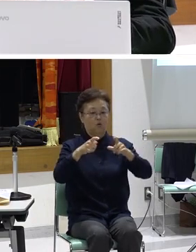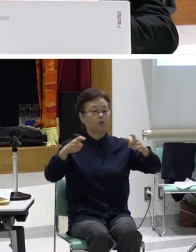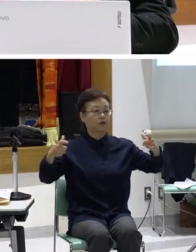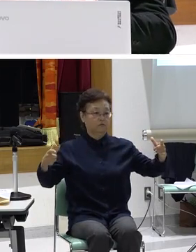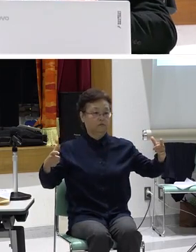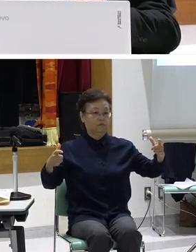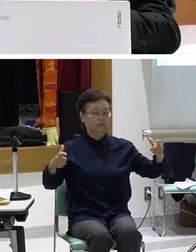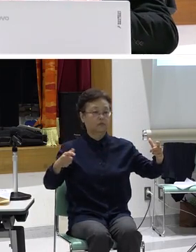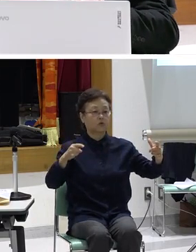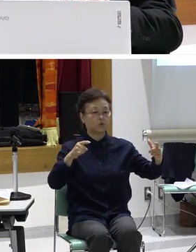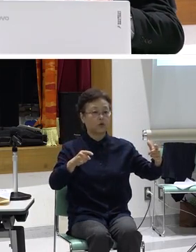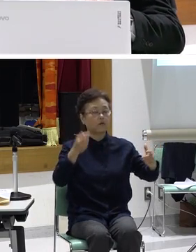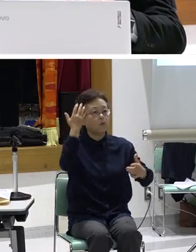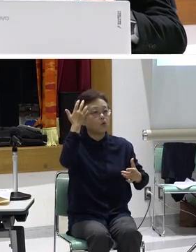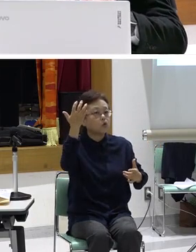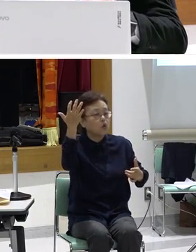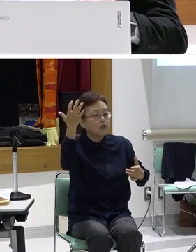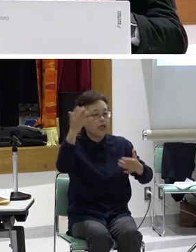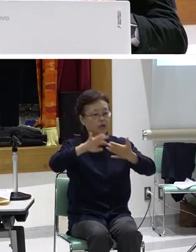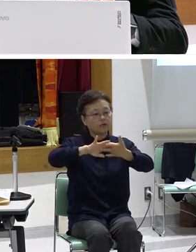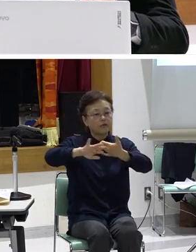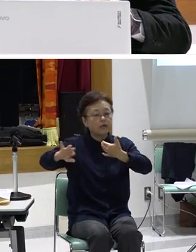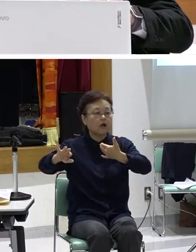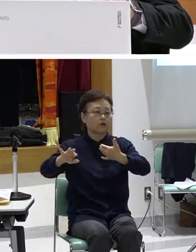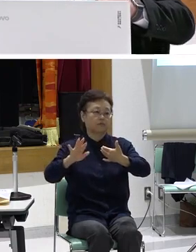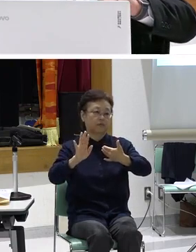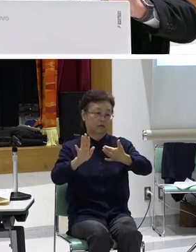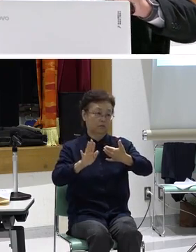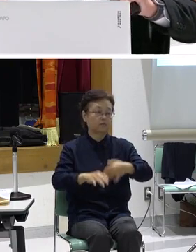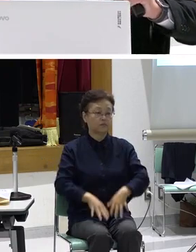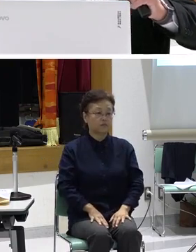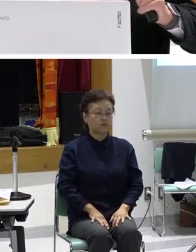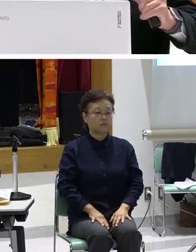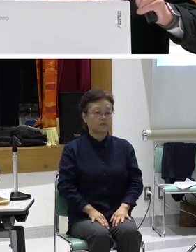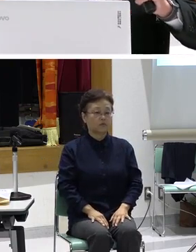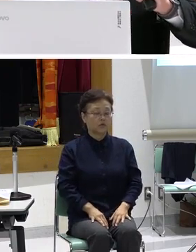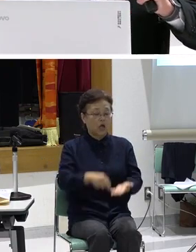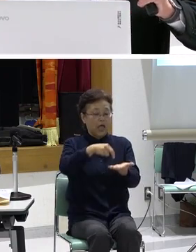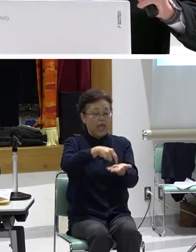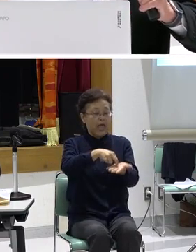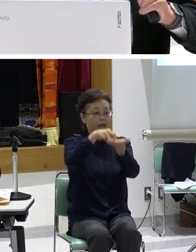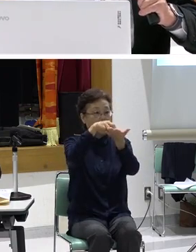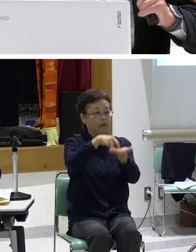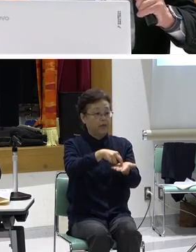来られるっていうことは全然想定してなかったけど、20数年前。じゃあもうエレベーターの前、